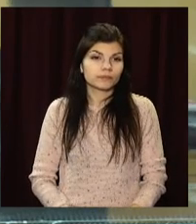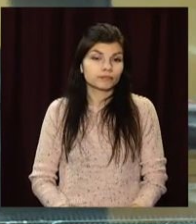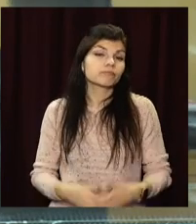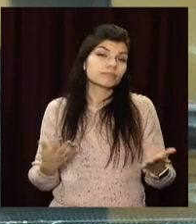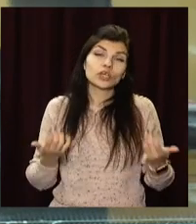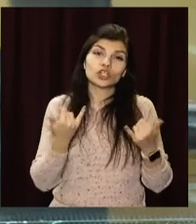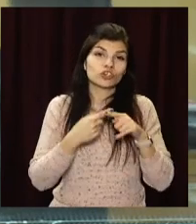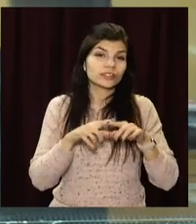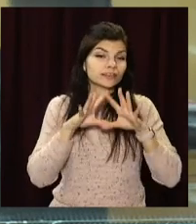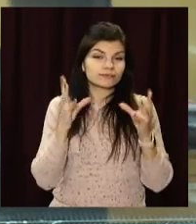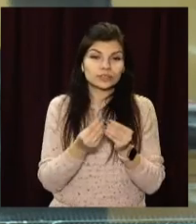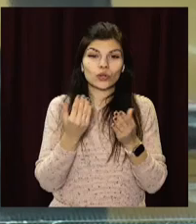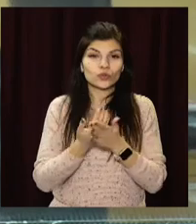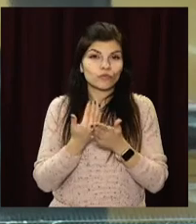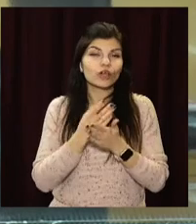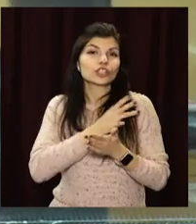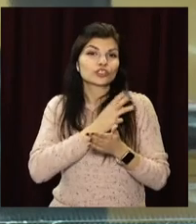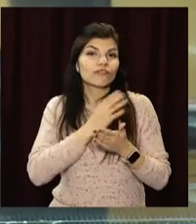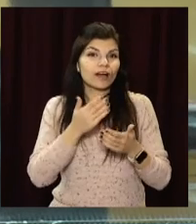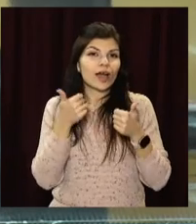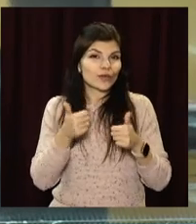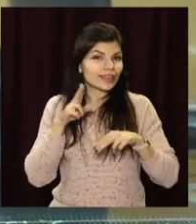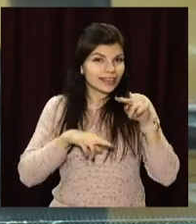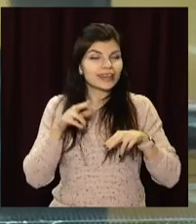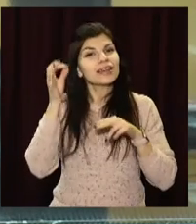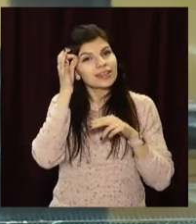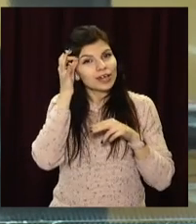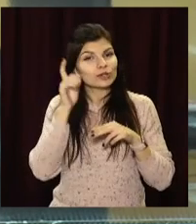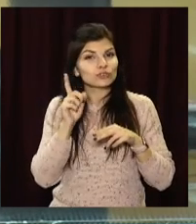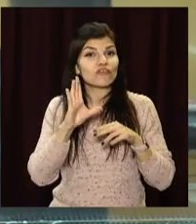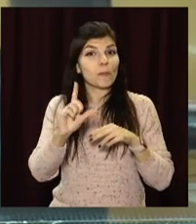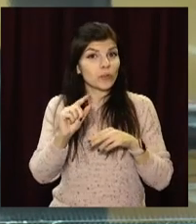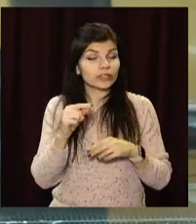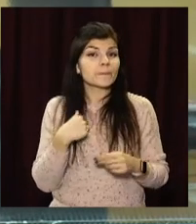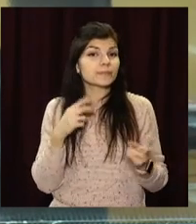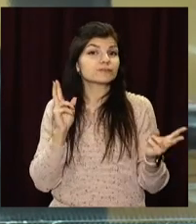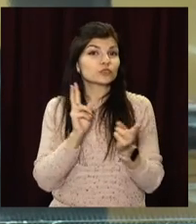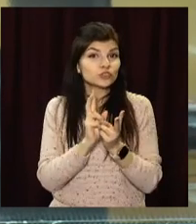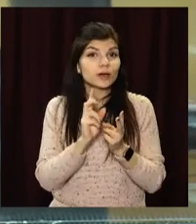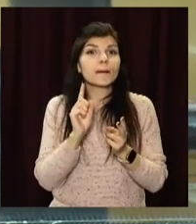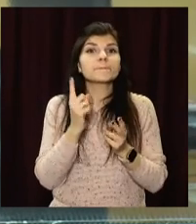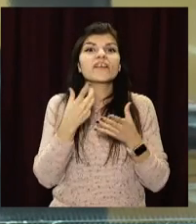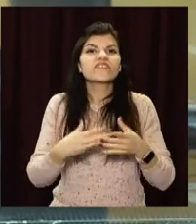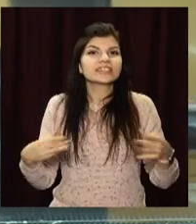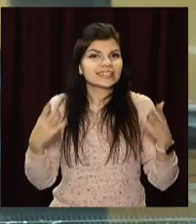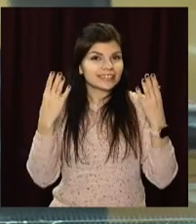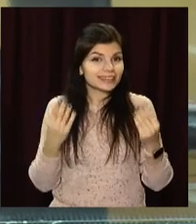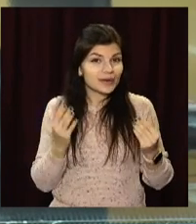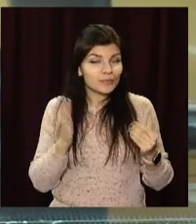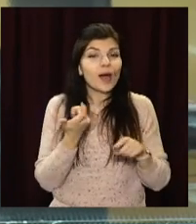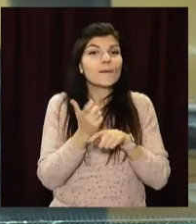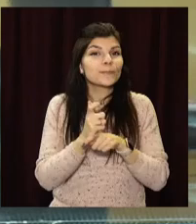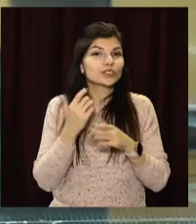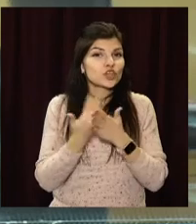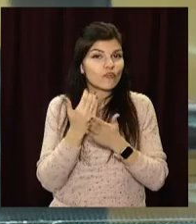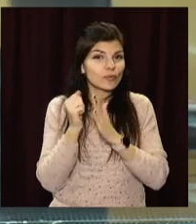Наразі це всі новини на цю годину. Бажаю теплого вам настрою та нагадую, що вже у понеділок ми зустрічатимемо перші весняні дні. А більше новин